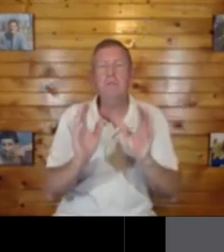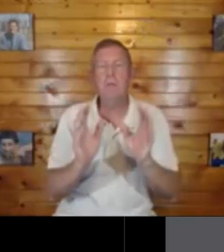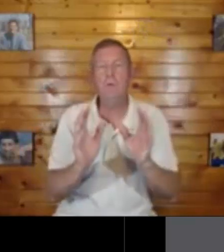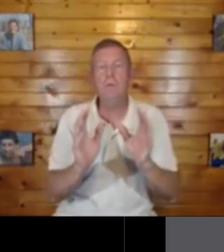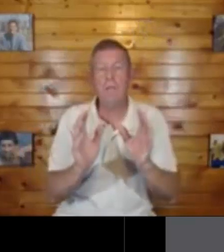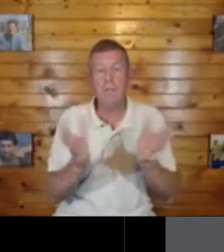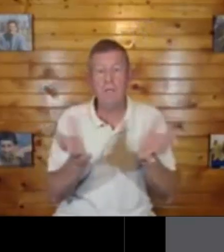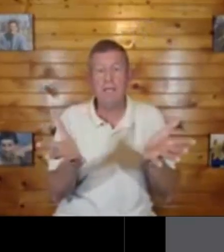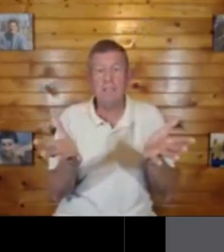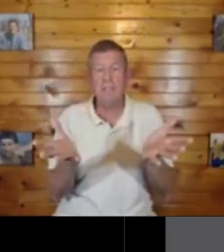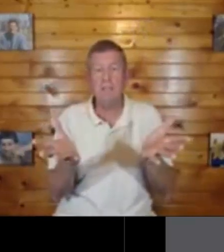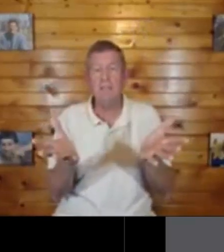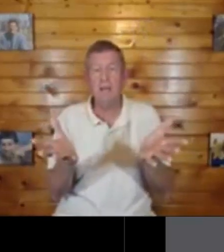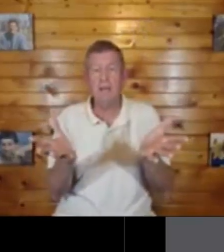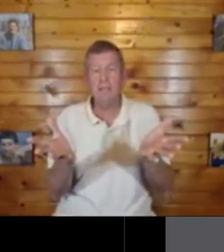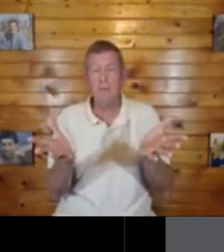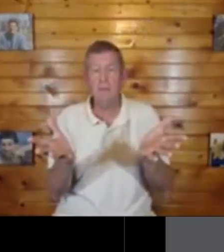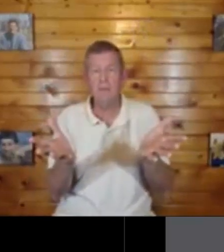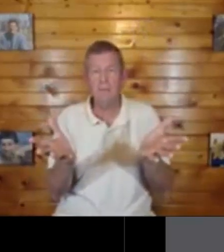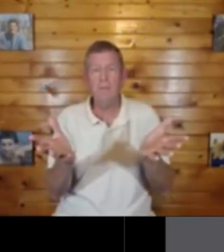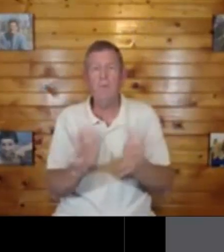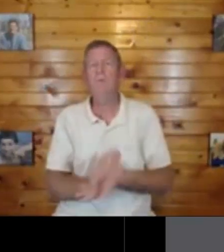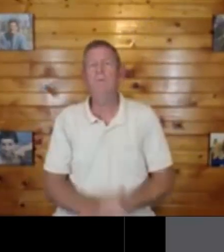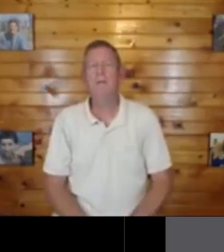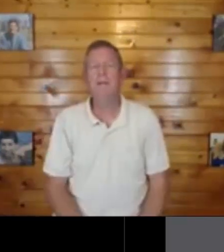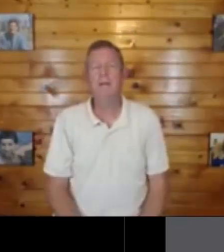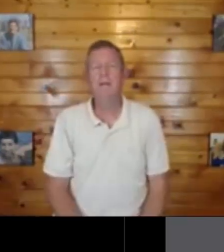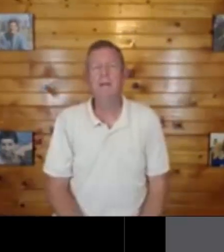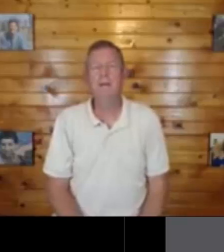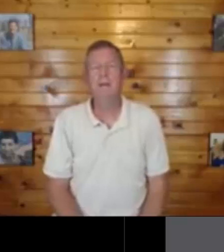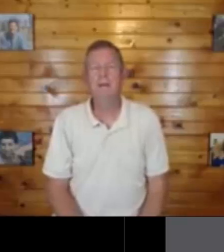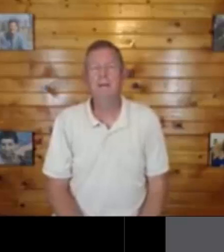Est-ce que tu écoutes de la musique classique à la radio? Oui ou non?